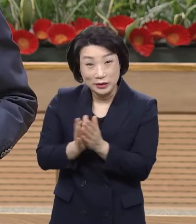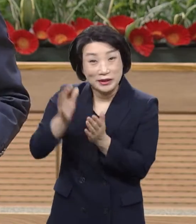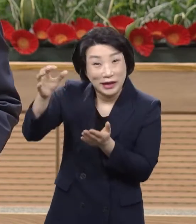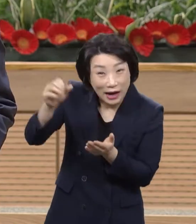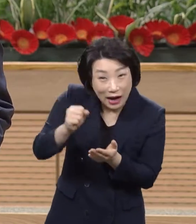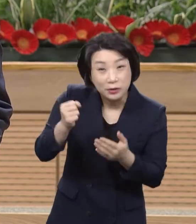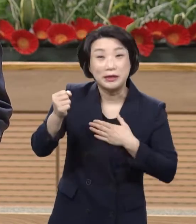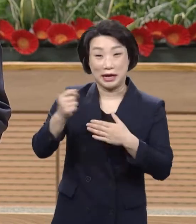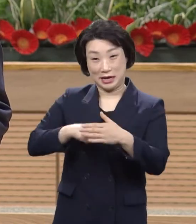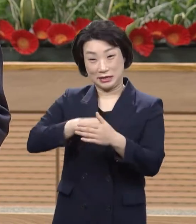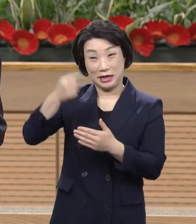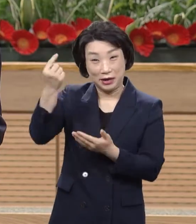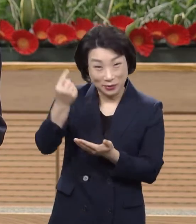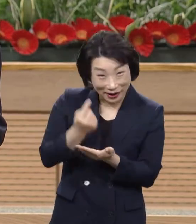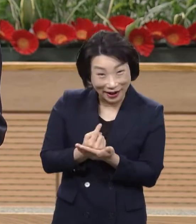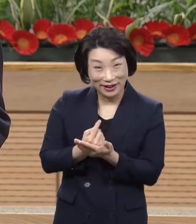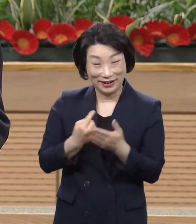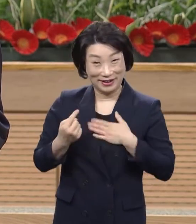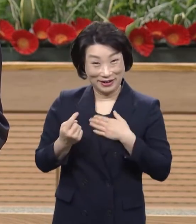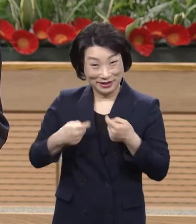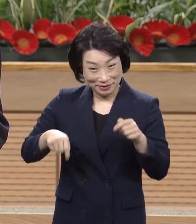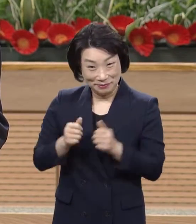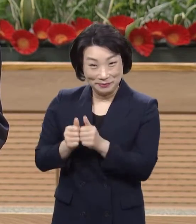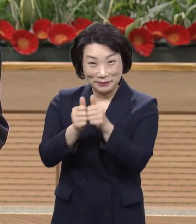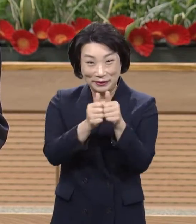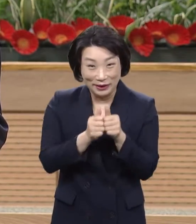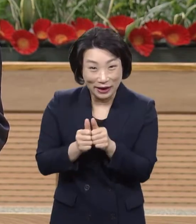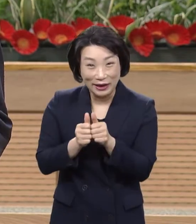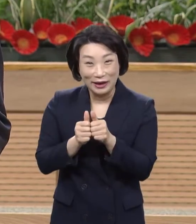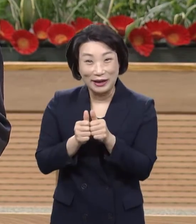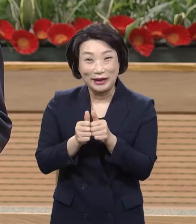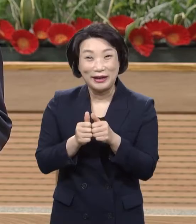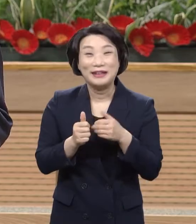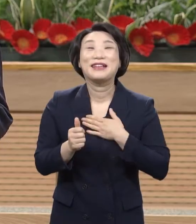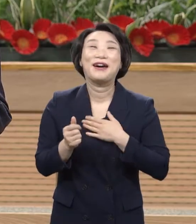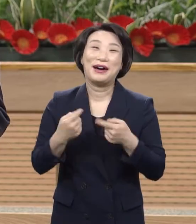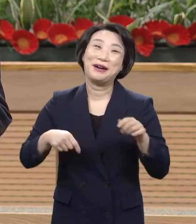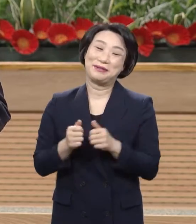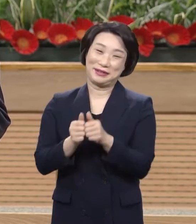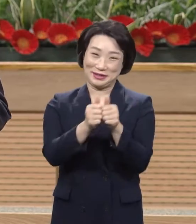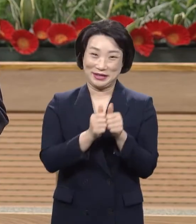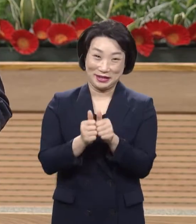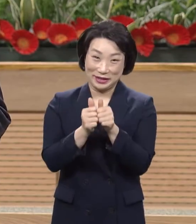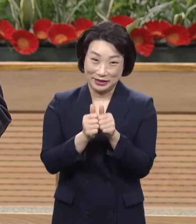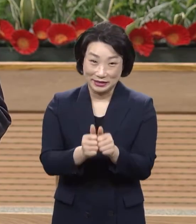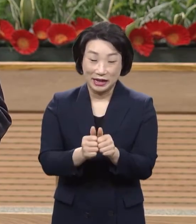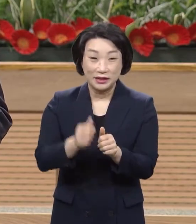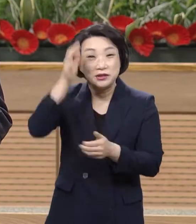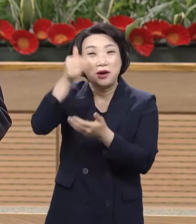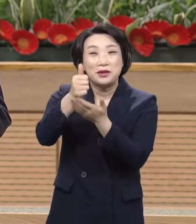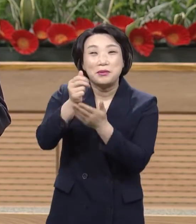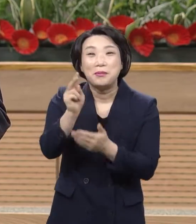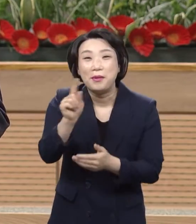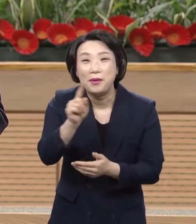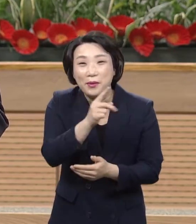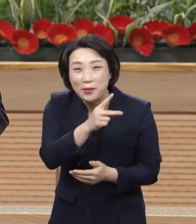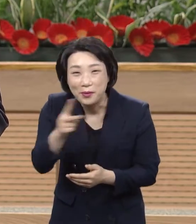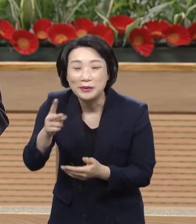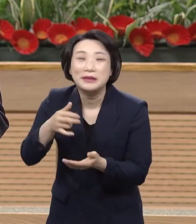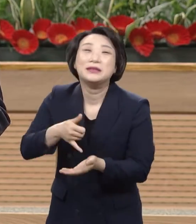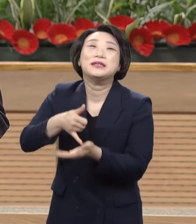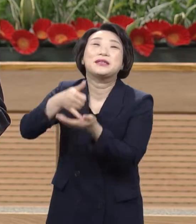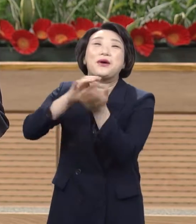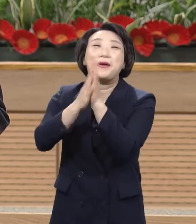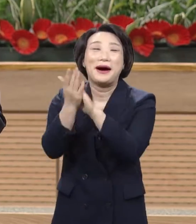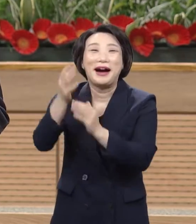가지고 내 안에 딱 내주하시니 성령님이 바로